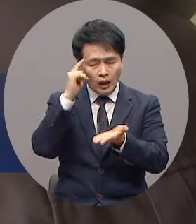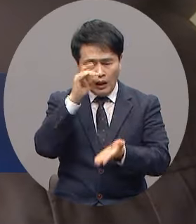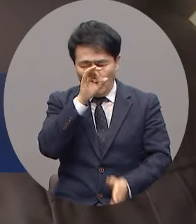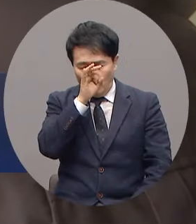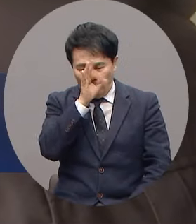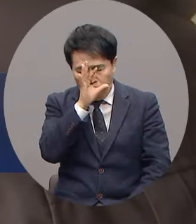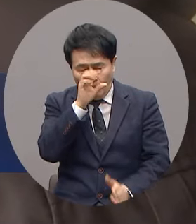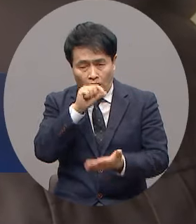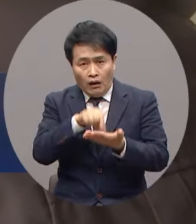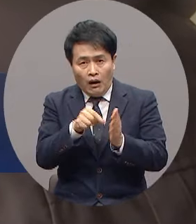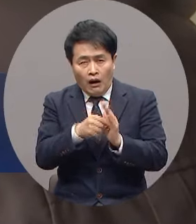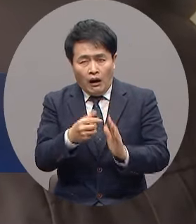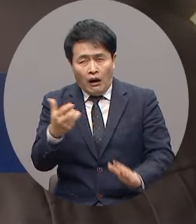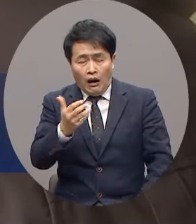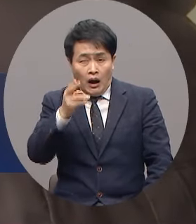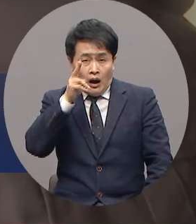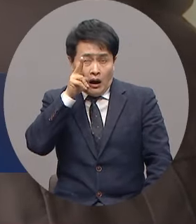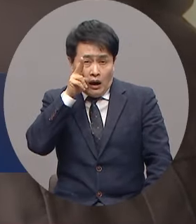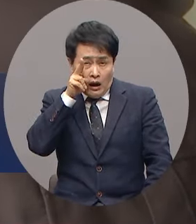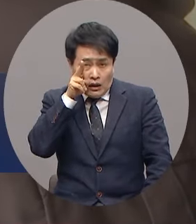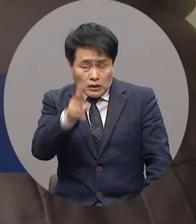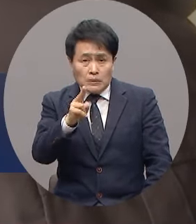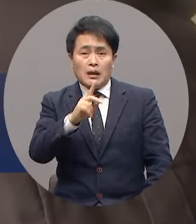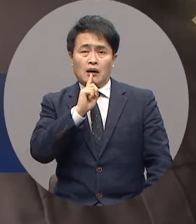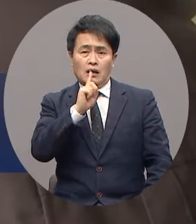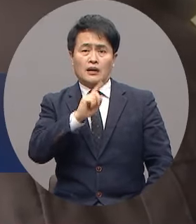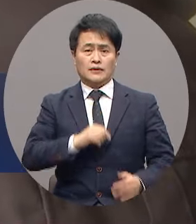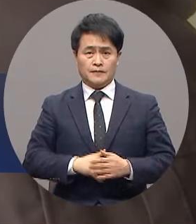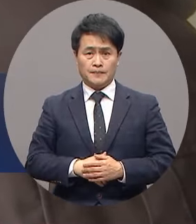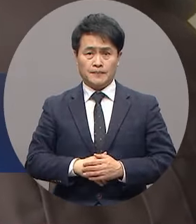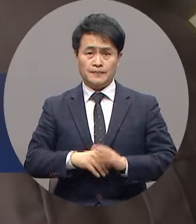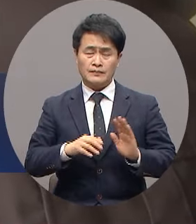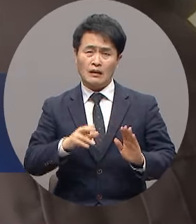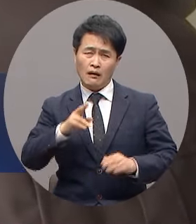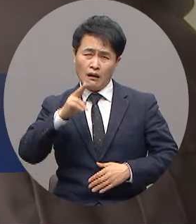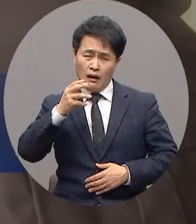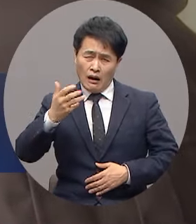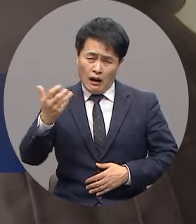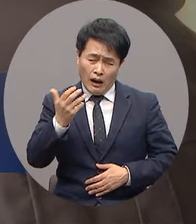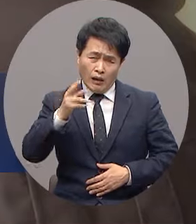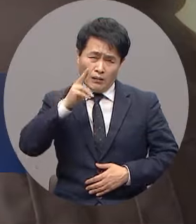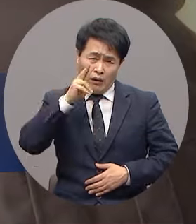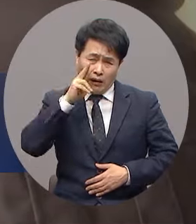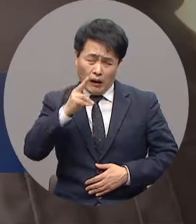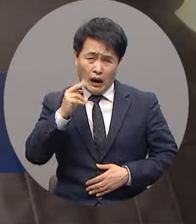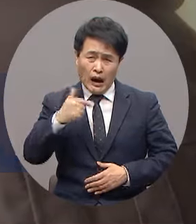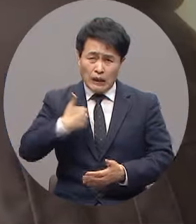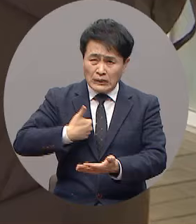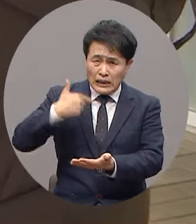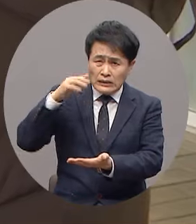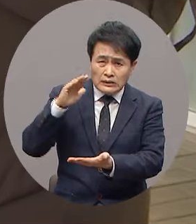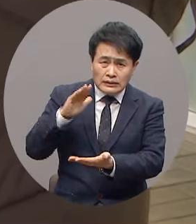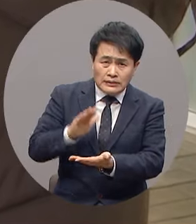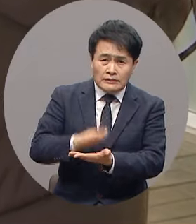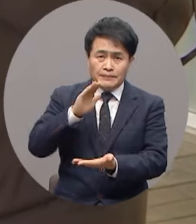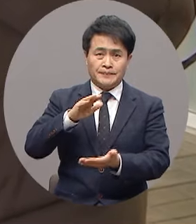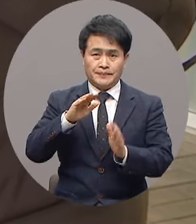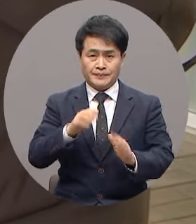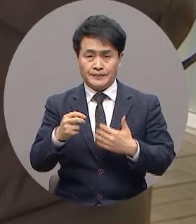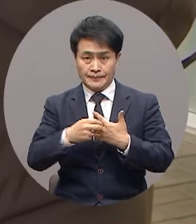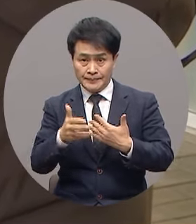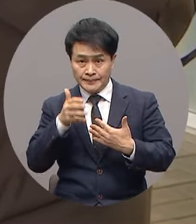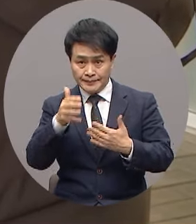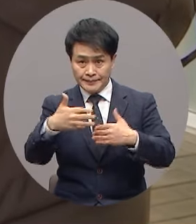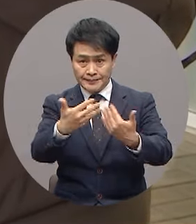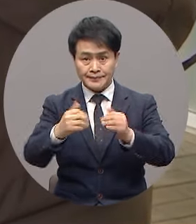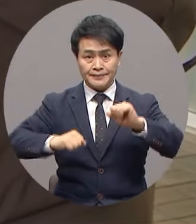단계까지 통증이 온다고 보시면 될 것 같아요. 막 통증이 불에 타는 통증. 전공의들이